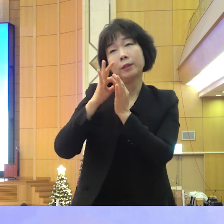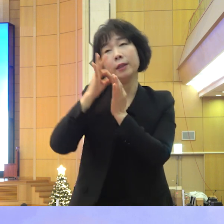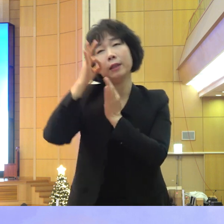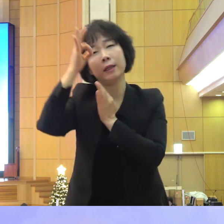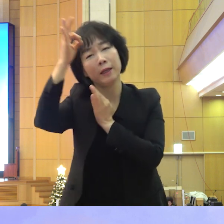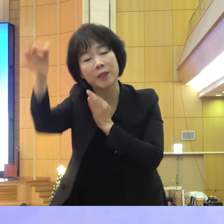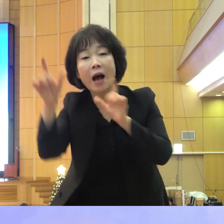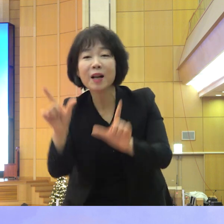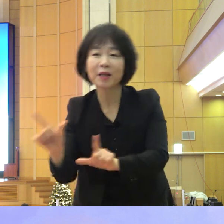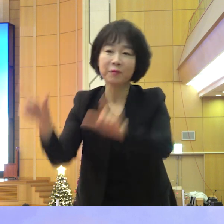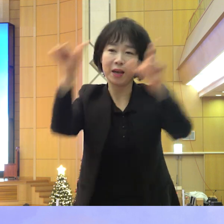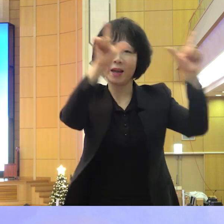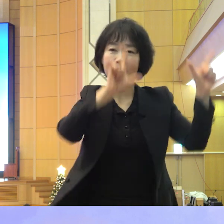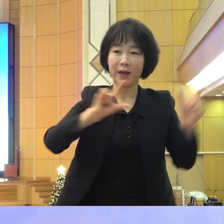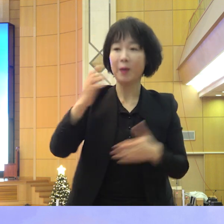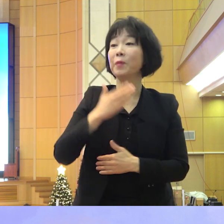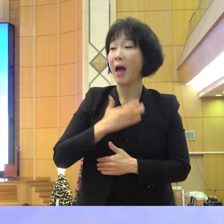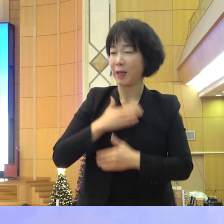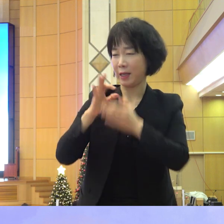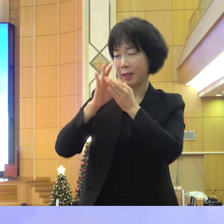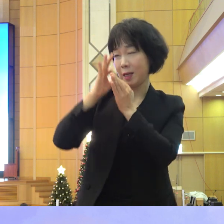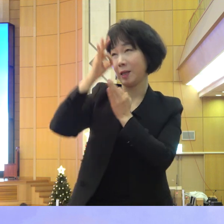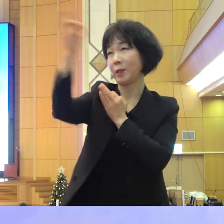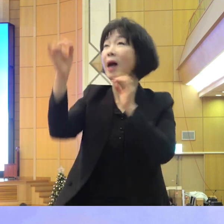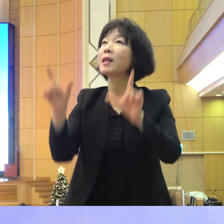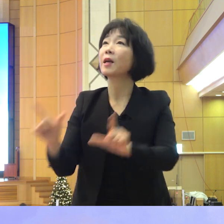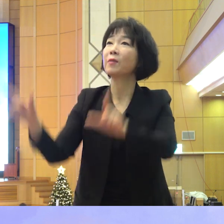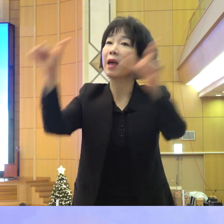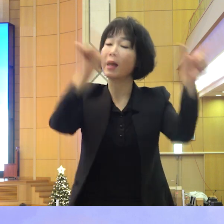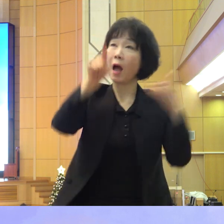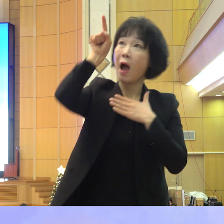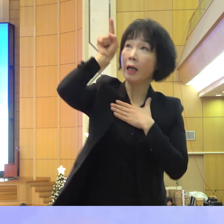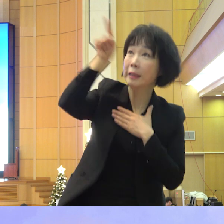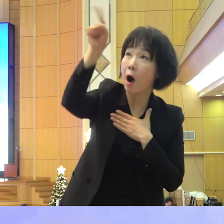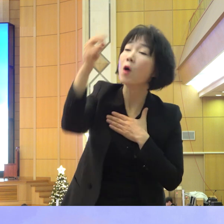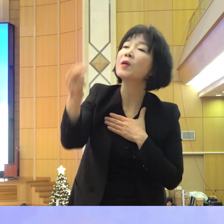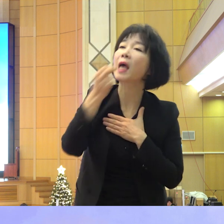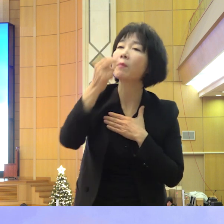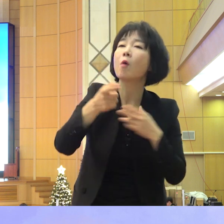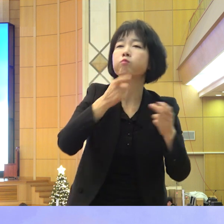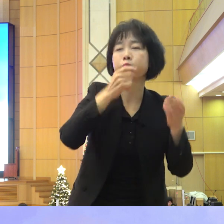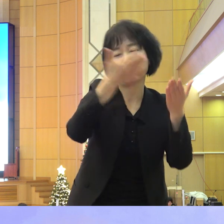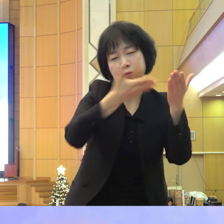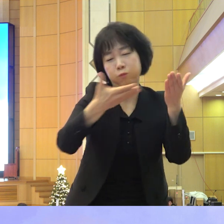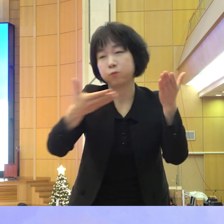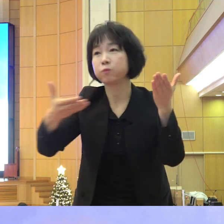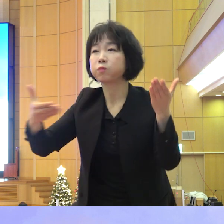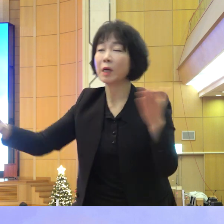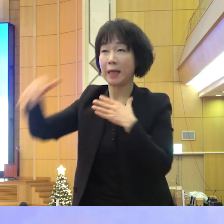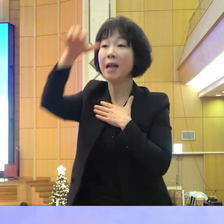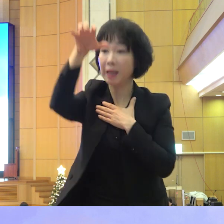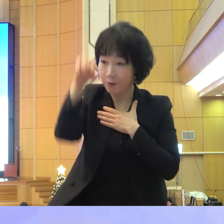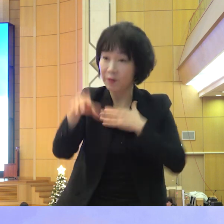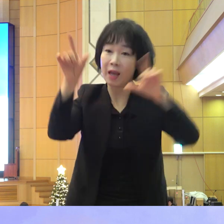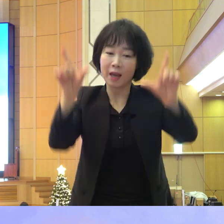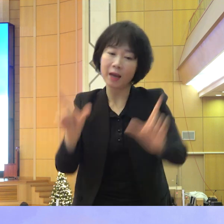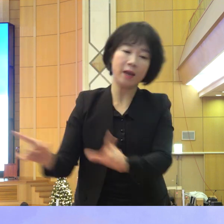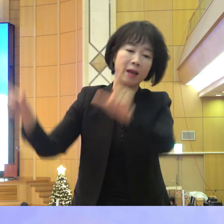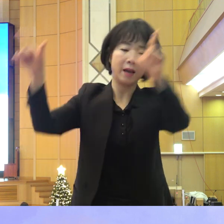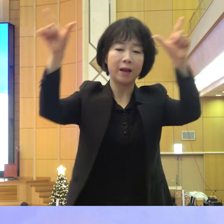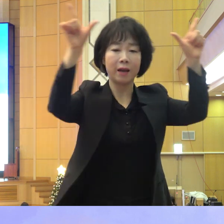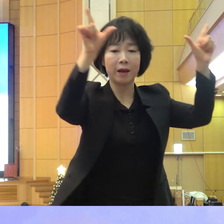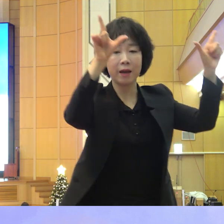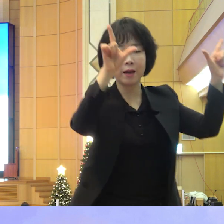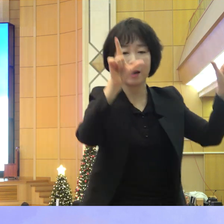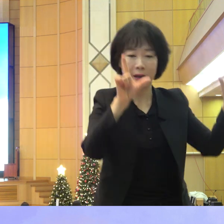살겠네. 길이 살겠네, 나 길이 살겠네. 저 생명 시냇가에